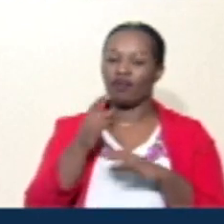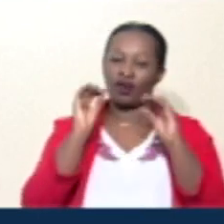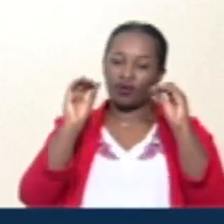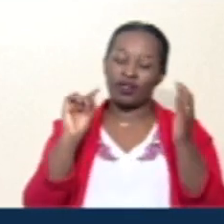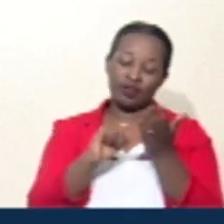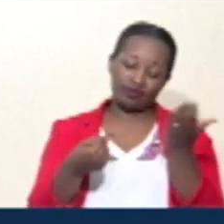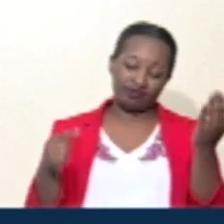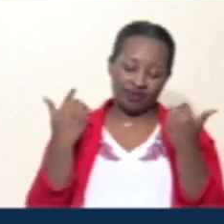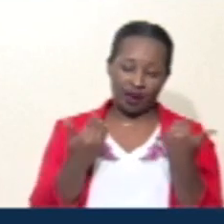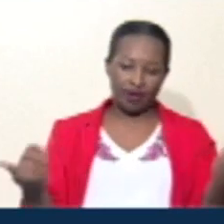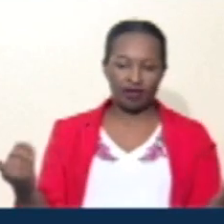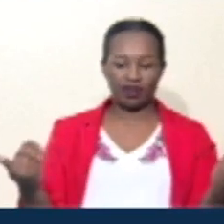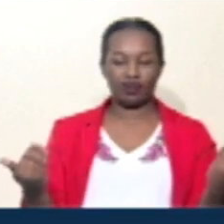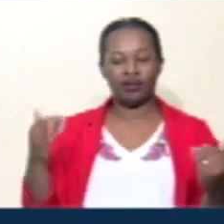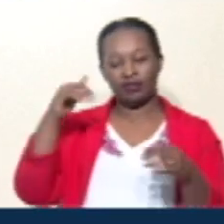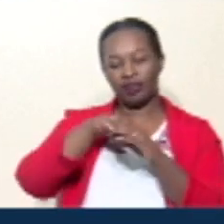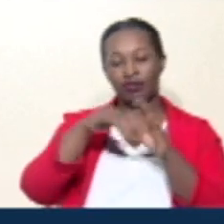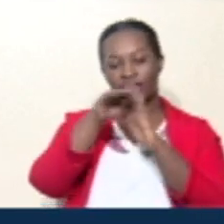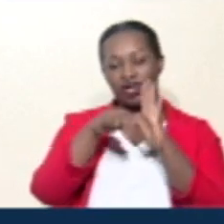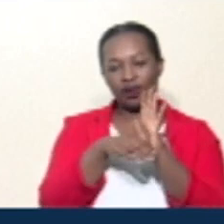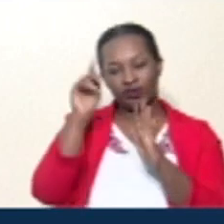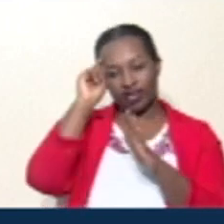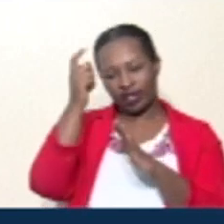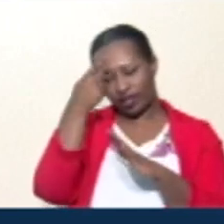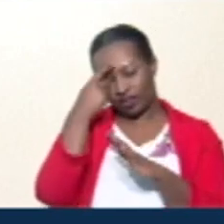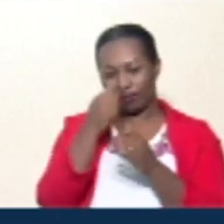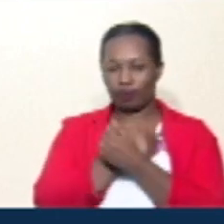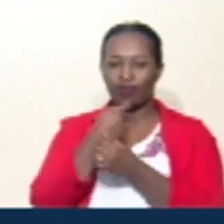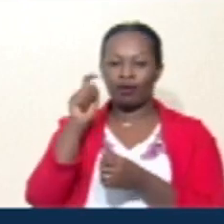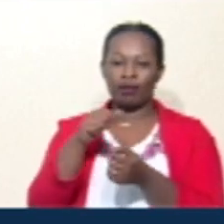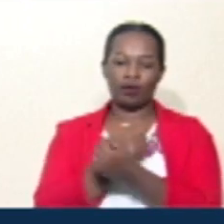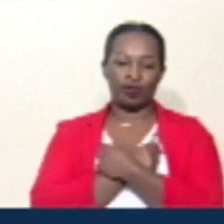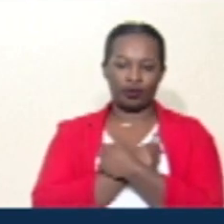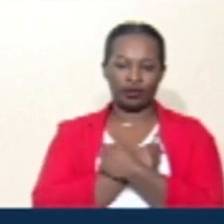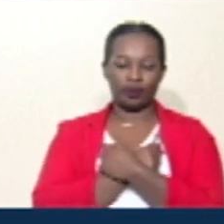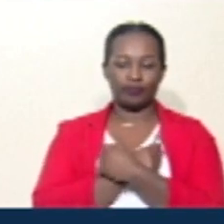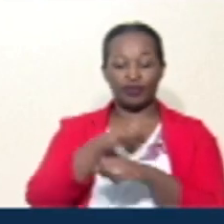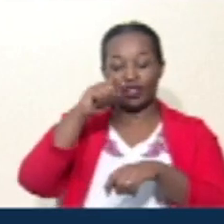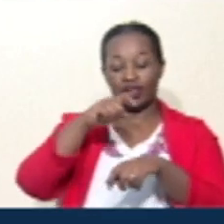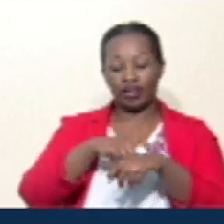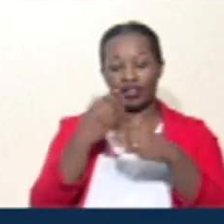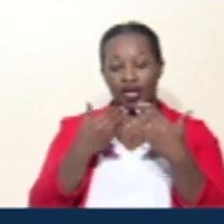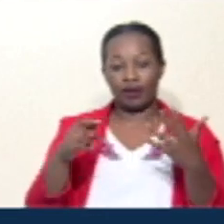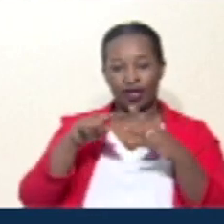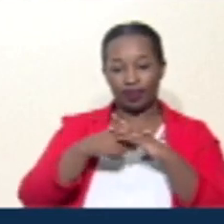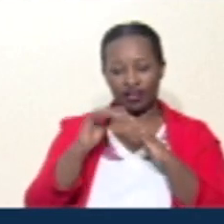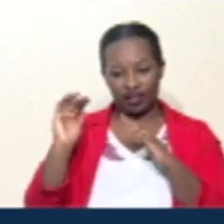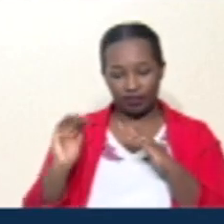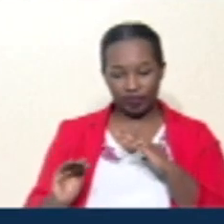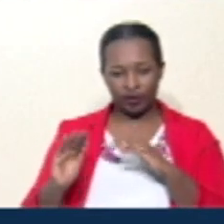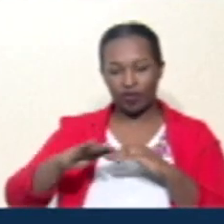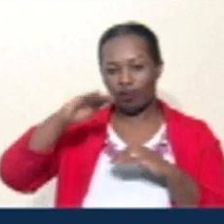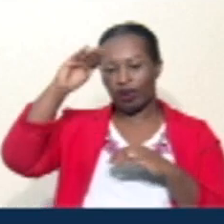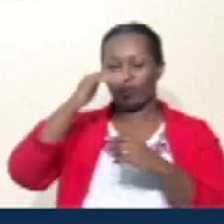kwigisha ikoranabuhanga abana bato biri muri gahunda ya leta yo kuri bakundisha. Iyo abana batangiye ari batoya bakura